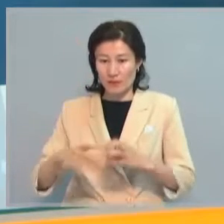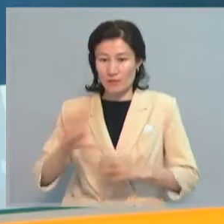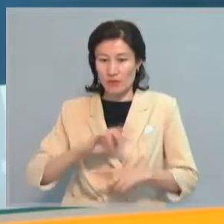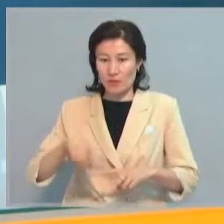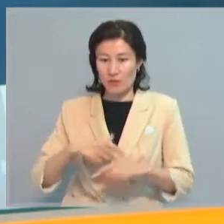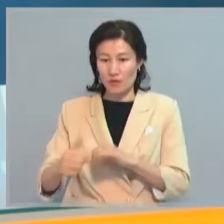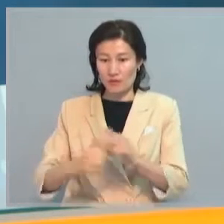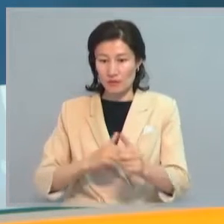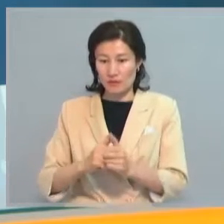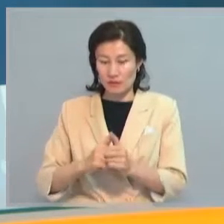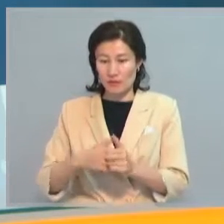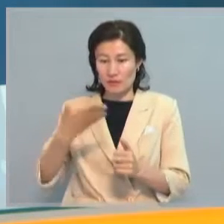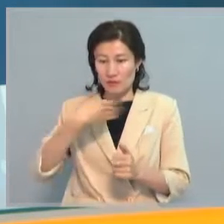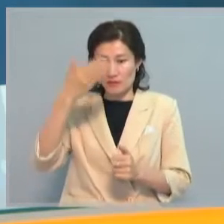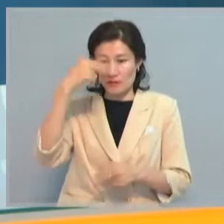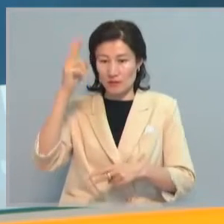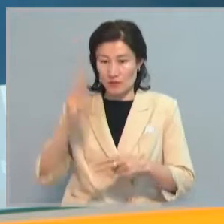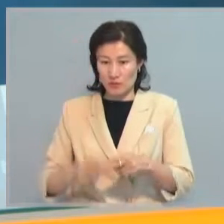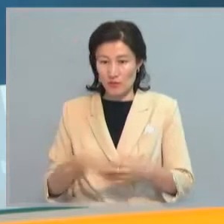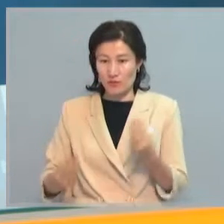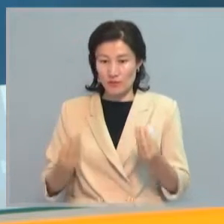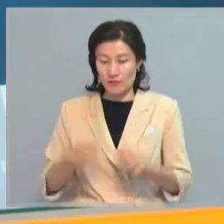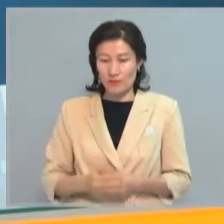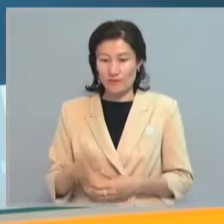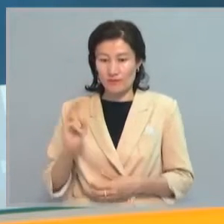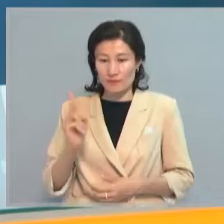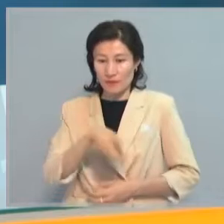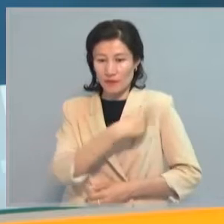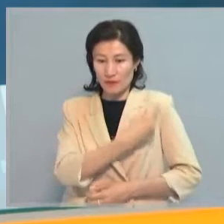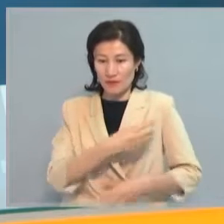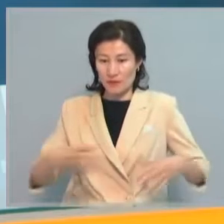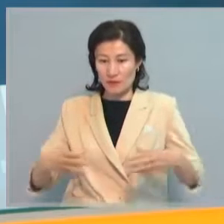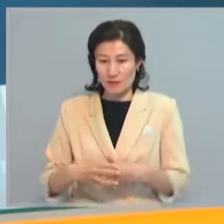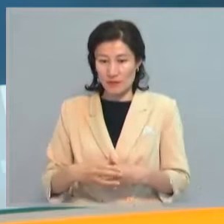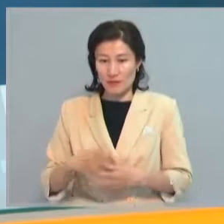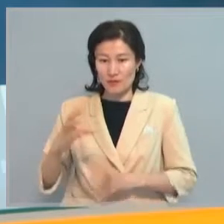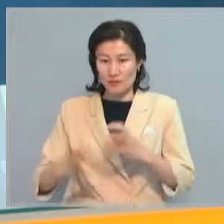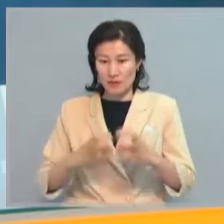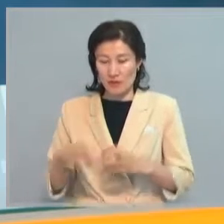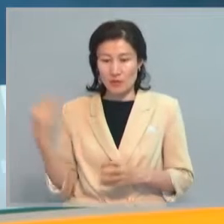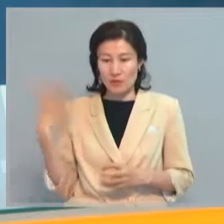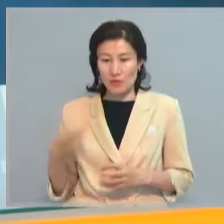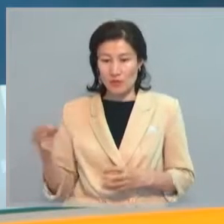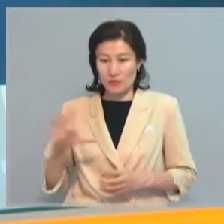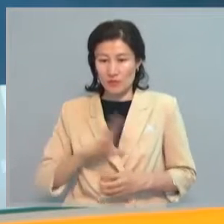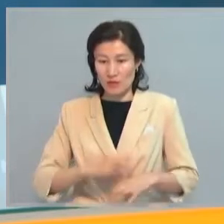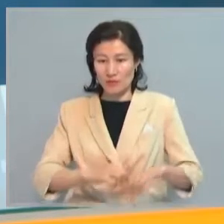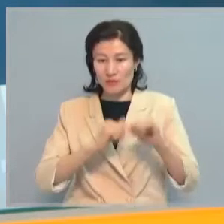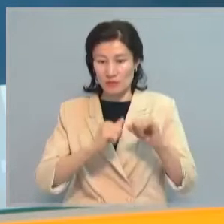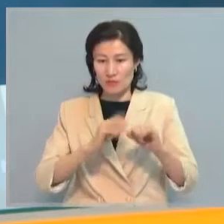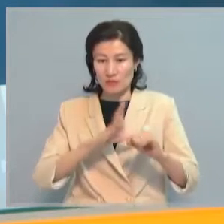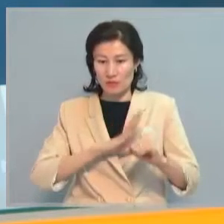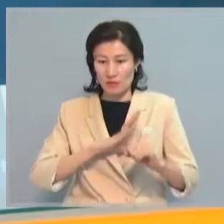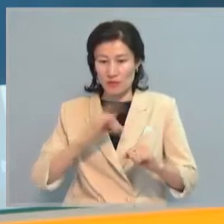Бұл жарыс биылғы маусымдағы соңғы тур ойындары. Кілмықтылар жиналған ел чемпионатында Түркістан облысының намысын